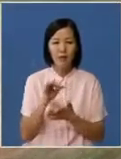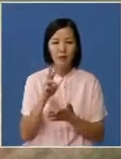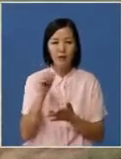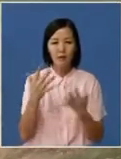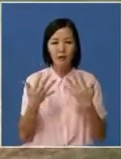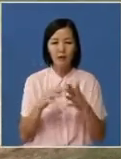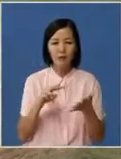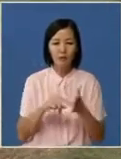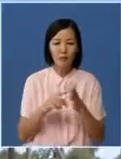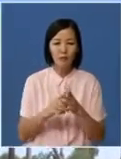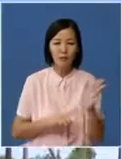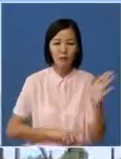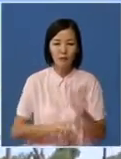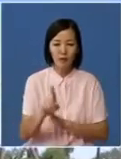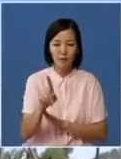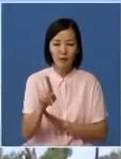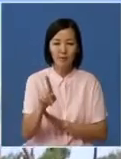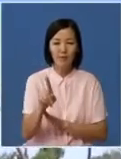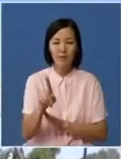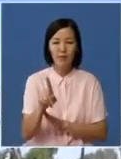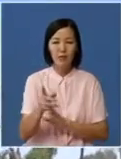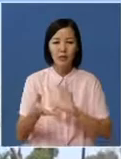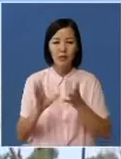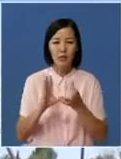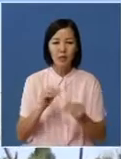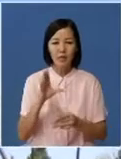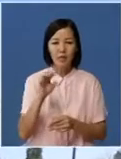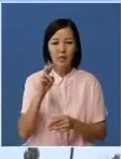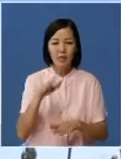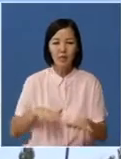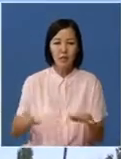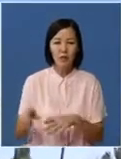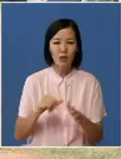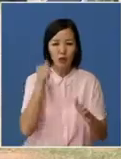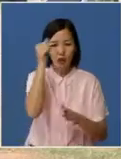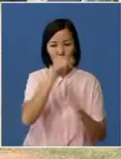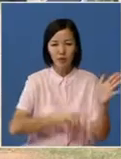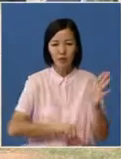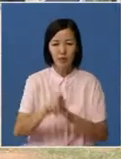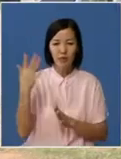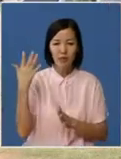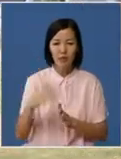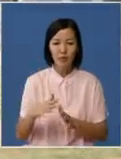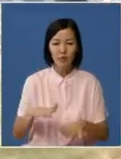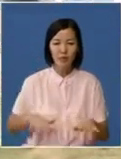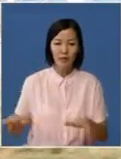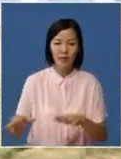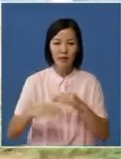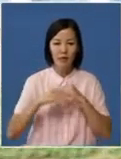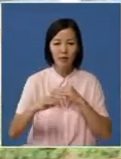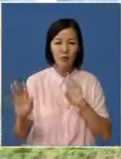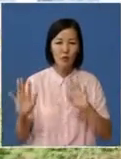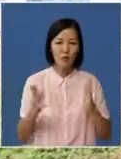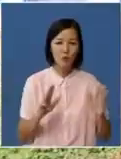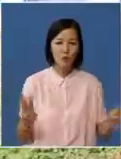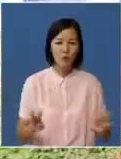сол жоспардың алғашқы жұмысы. Айта кетейік, жалпы Ескелді ауданында жыл басынан бері 50-ге жуық дала және орман өрті